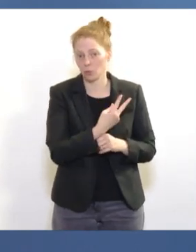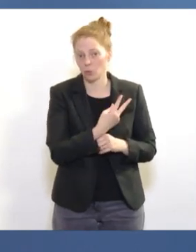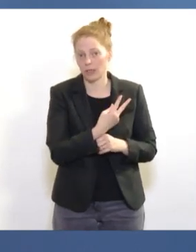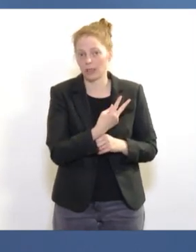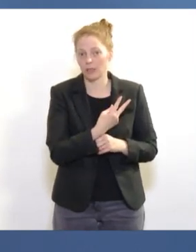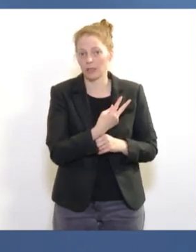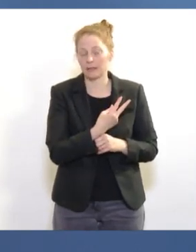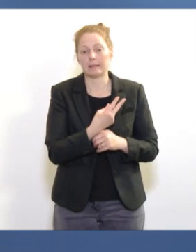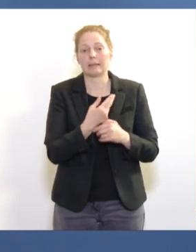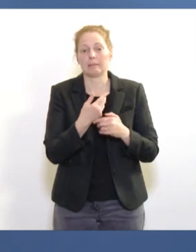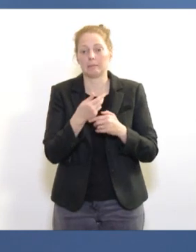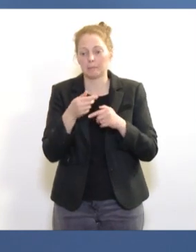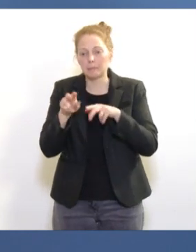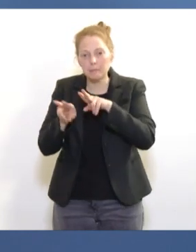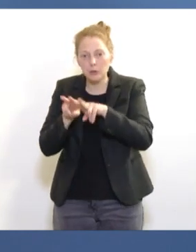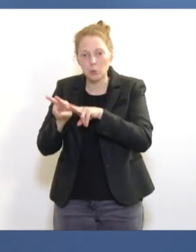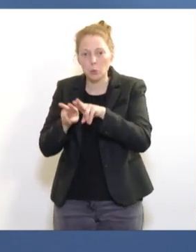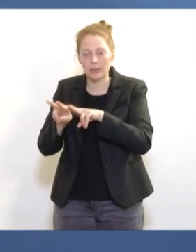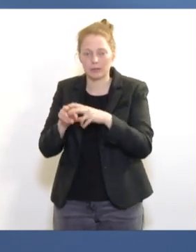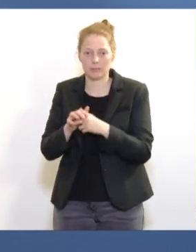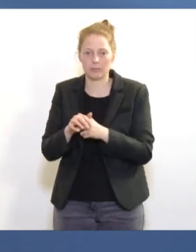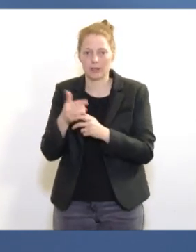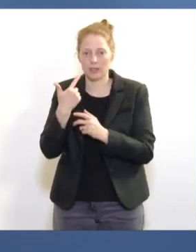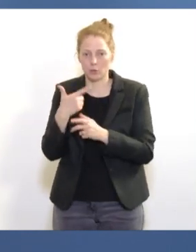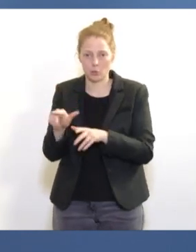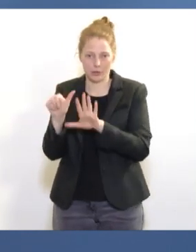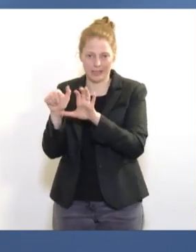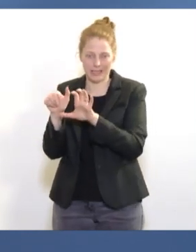Gardiennage. Sie betreffen 260 von